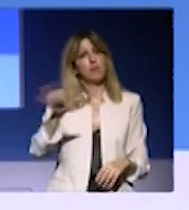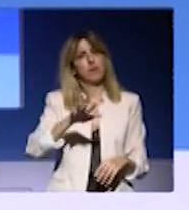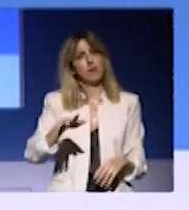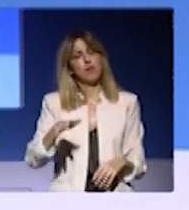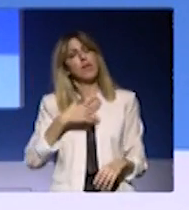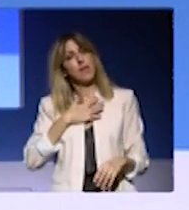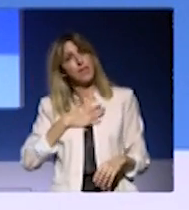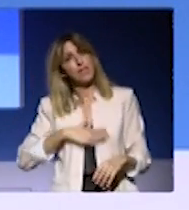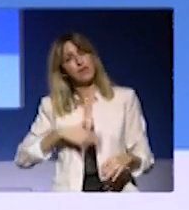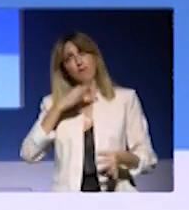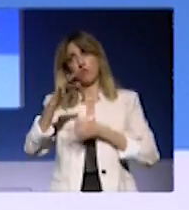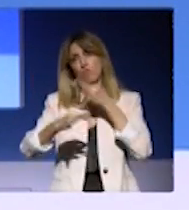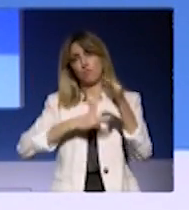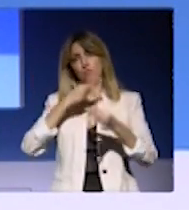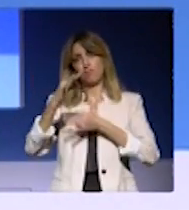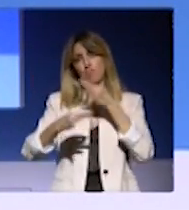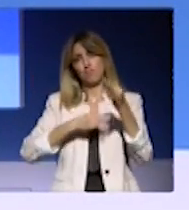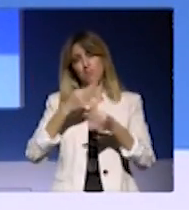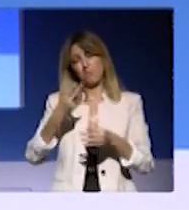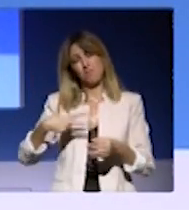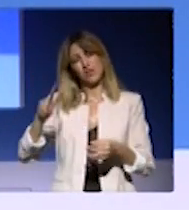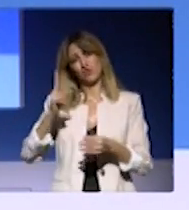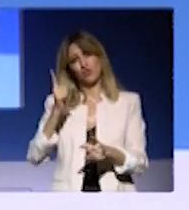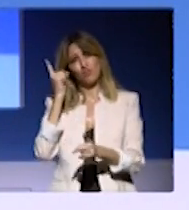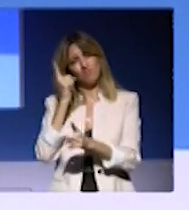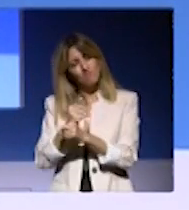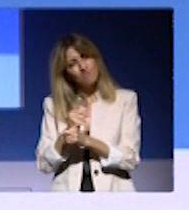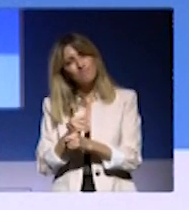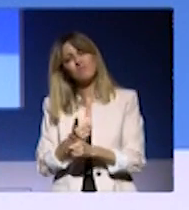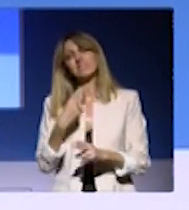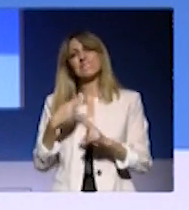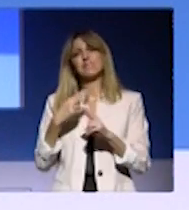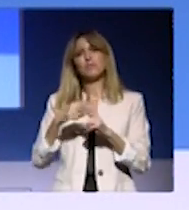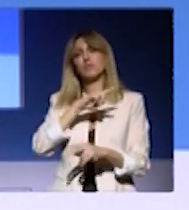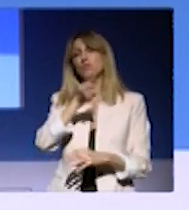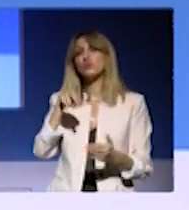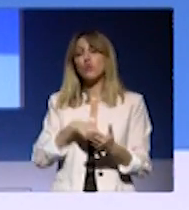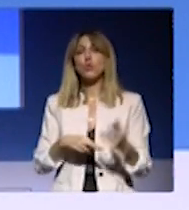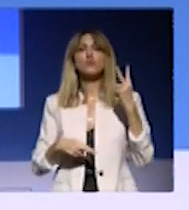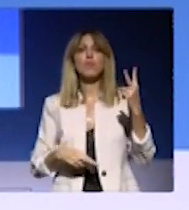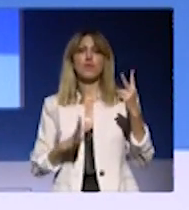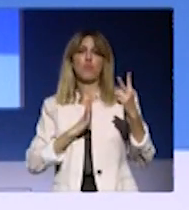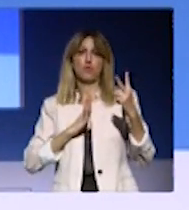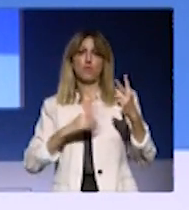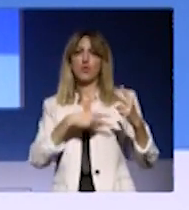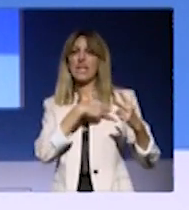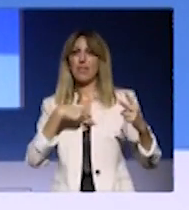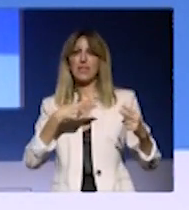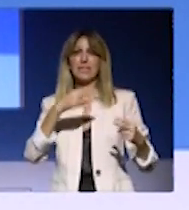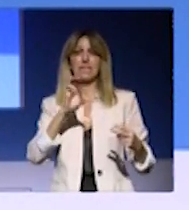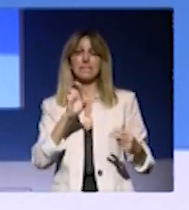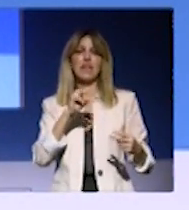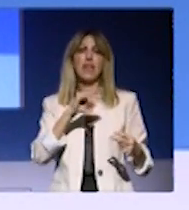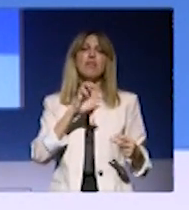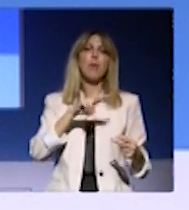μνημονεύσω εδώ πέρα ιδιαίτερα τον σημαντικότατο ρόλο δύο ανθρώπων, του καθηγητή του κ. Θέμελη, του Σταύρου